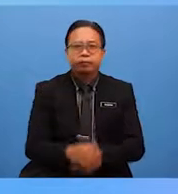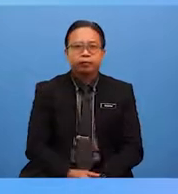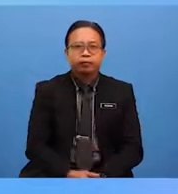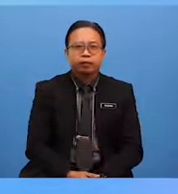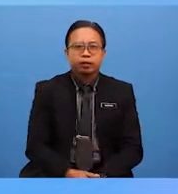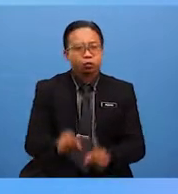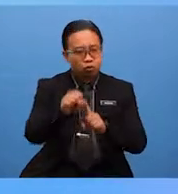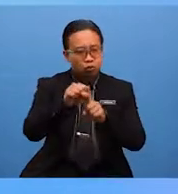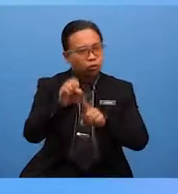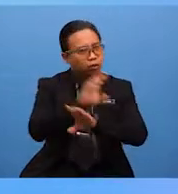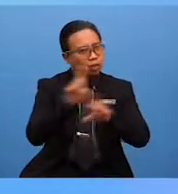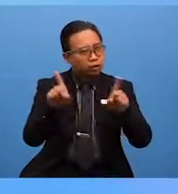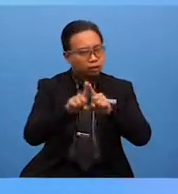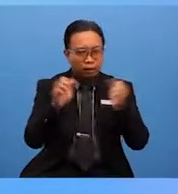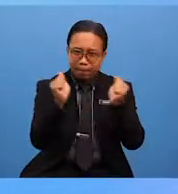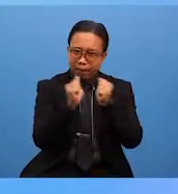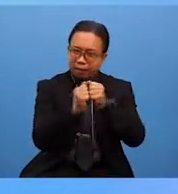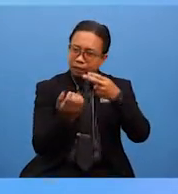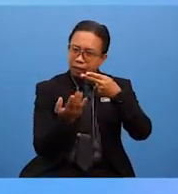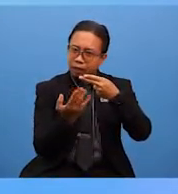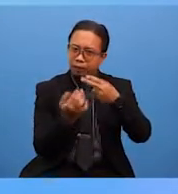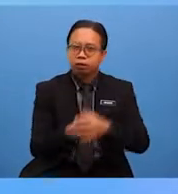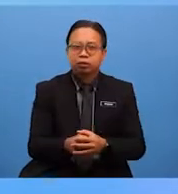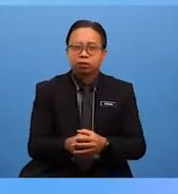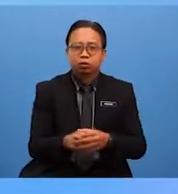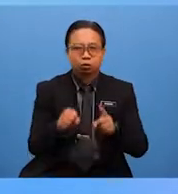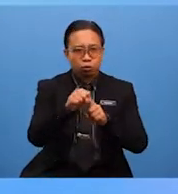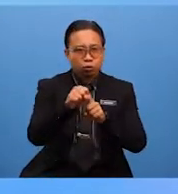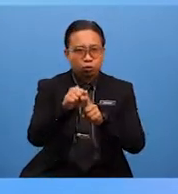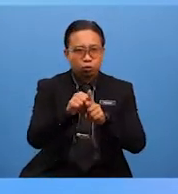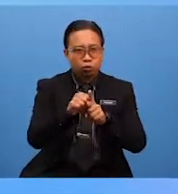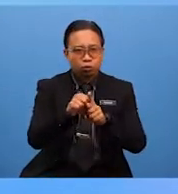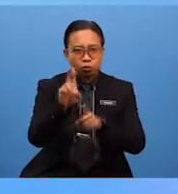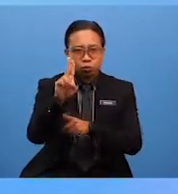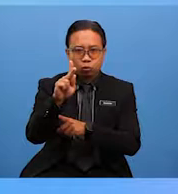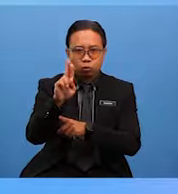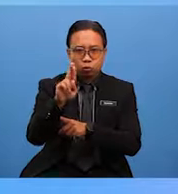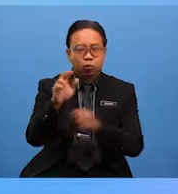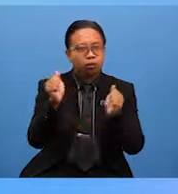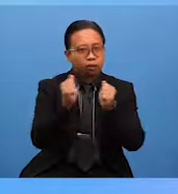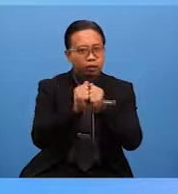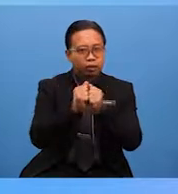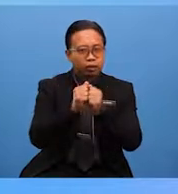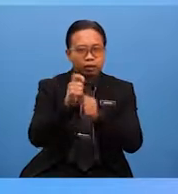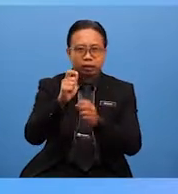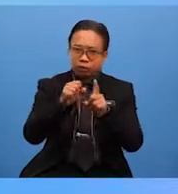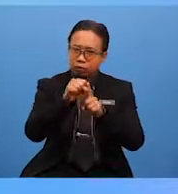sama dengan HP suhu dapat di suka dengan menggunakan termometer